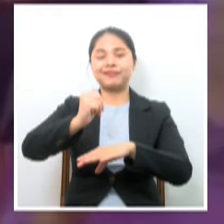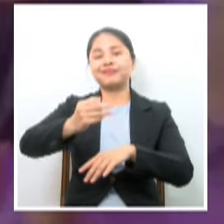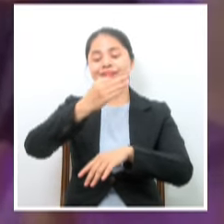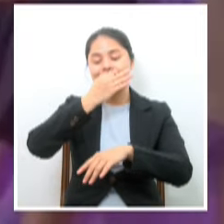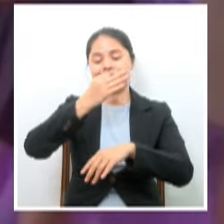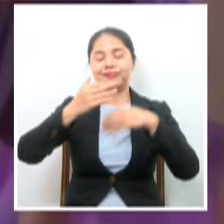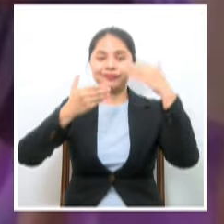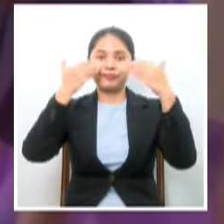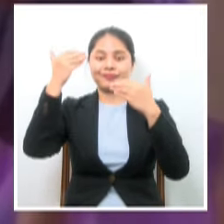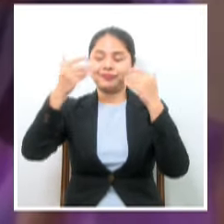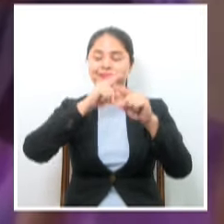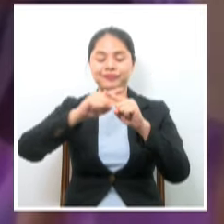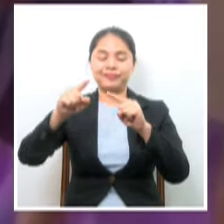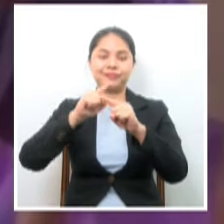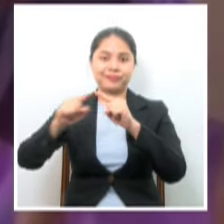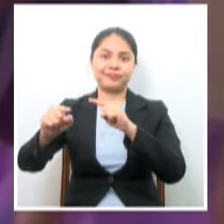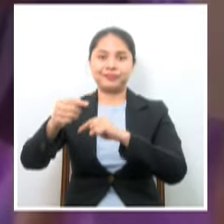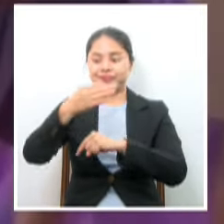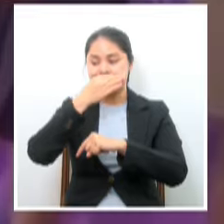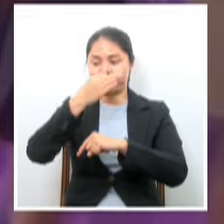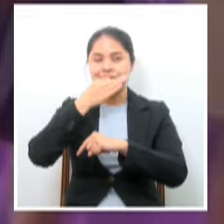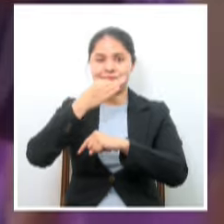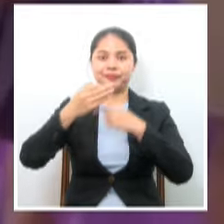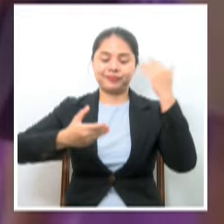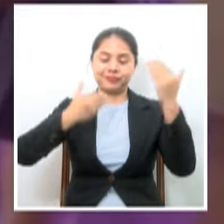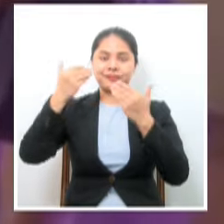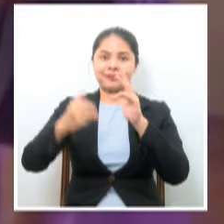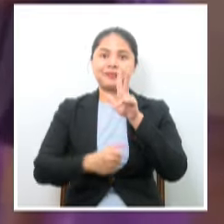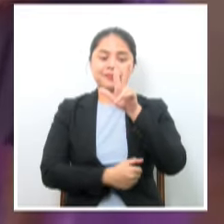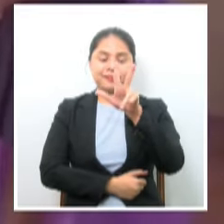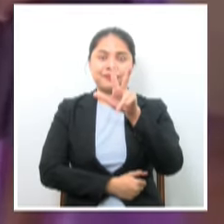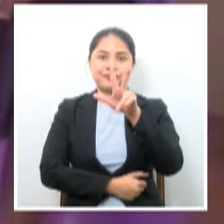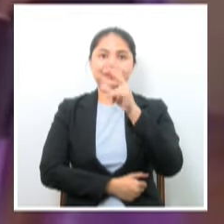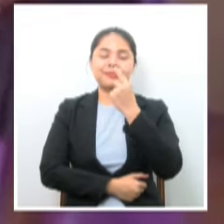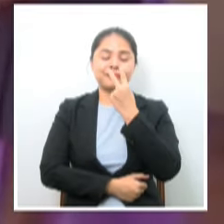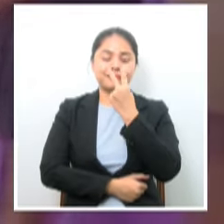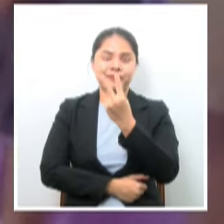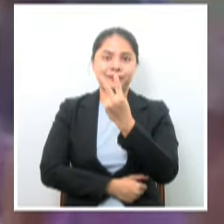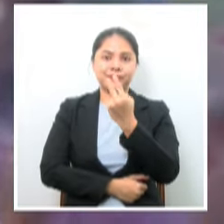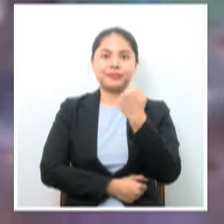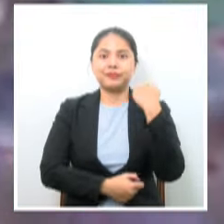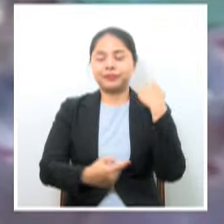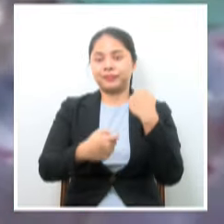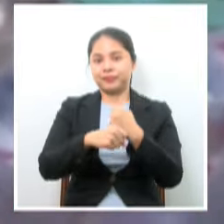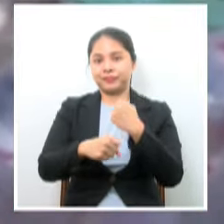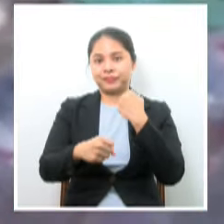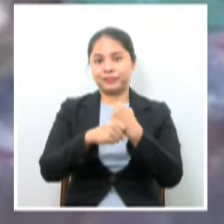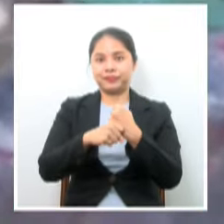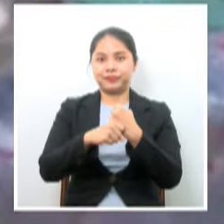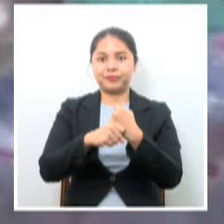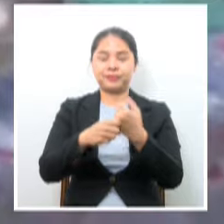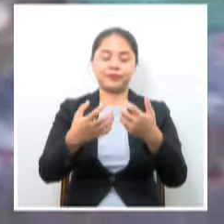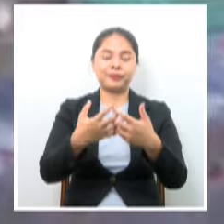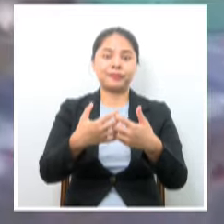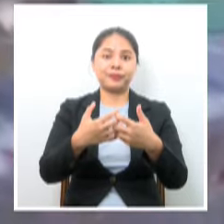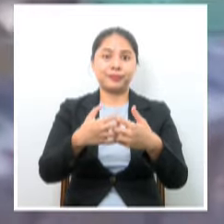ลื่อนกิจกรรมการสร้างเสริมทักษะอาชีพ3กิจกรรมดังนี้ 1. การทำวัวลอยไข่เค็มในคาบลด